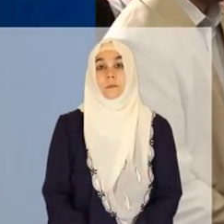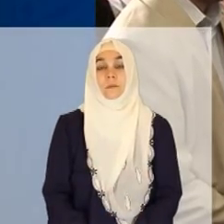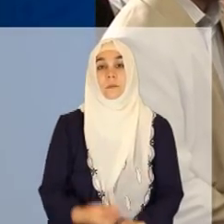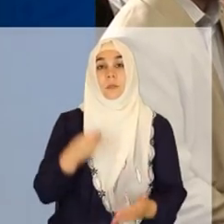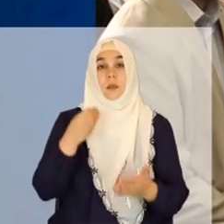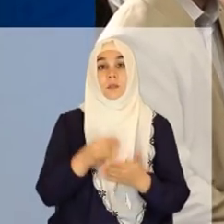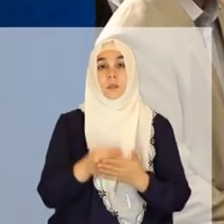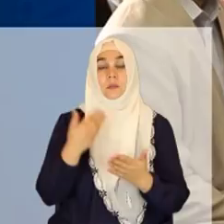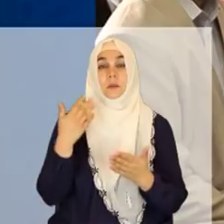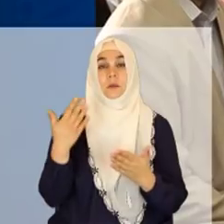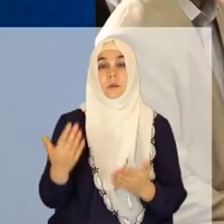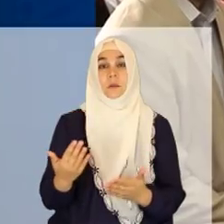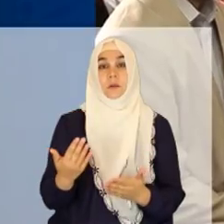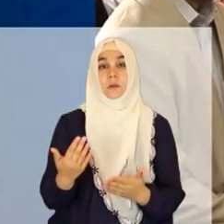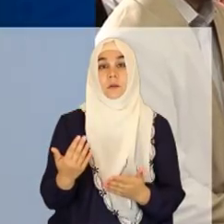Azizlar,